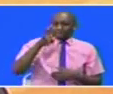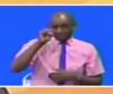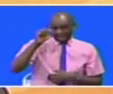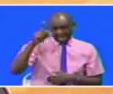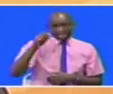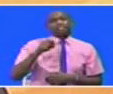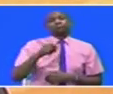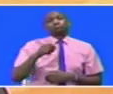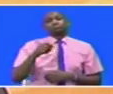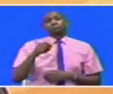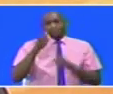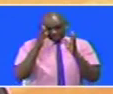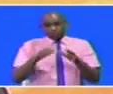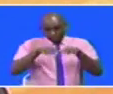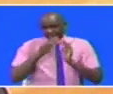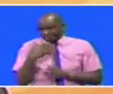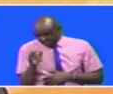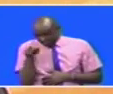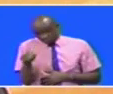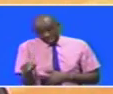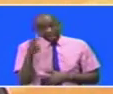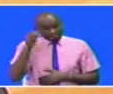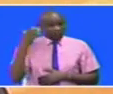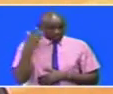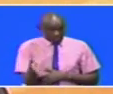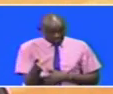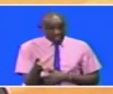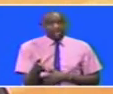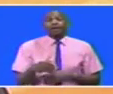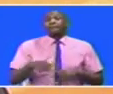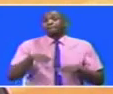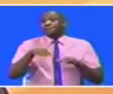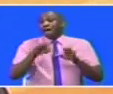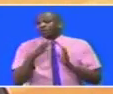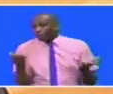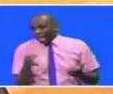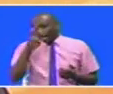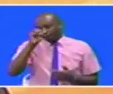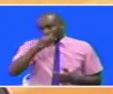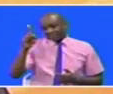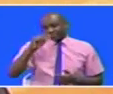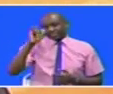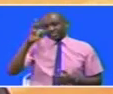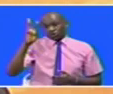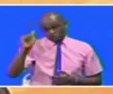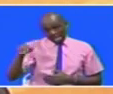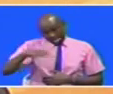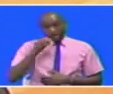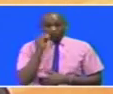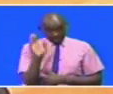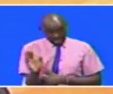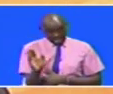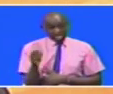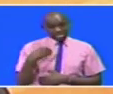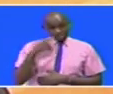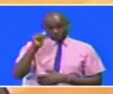waziri Mwendazake Mark Too amezikwa hii leo nyumbani kwake huko sehemu ya Maziwa katika kaunti ya Uasin Gishu. Siasa za